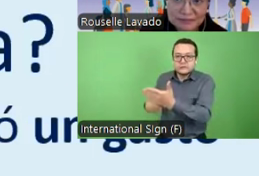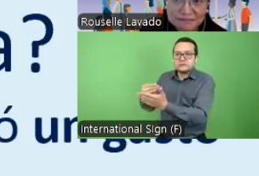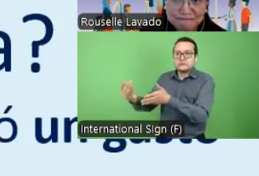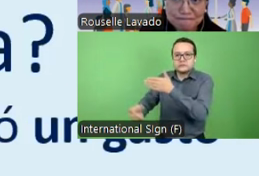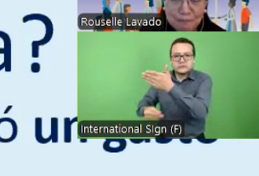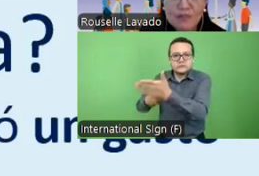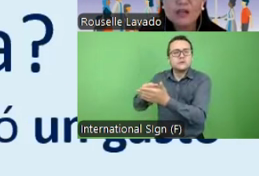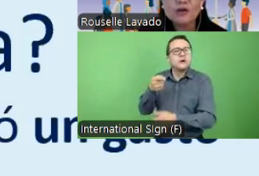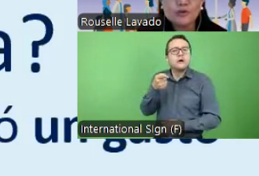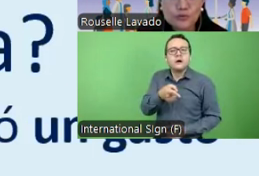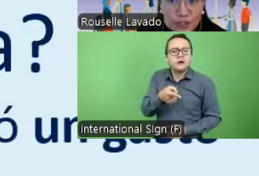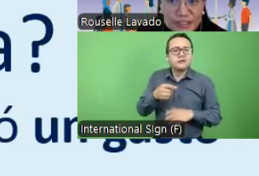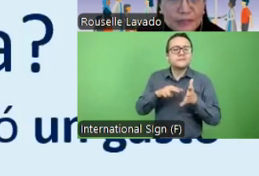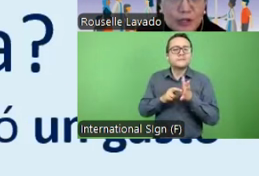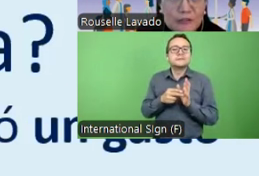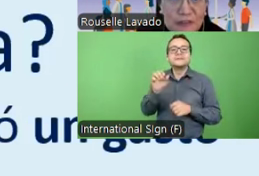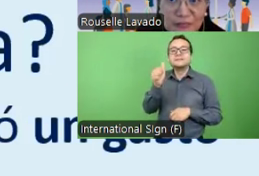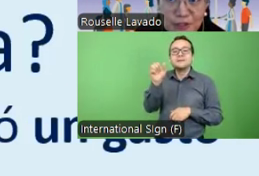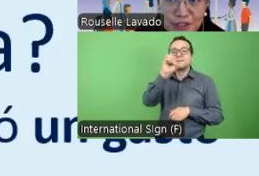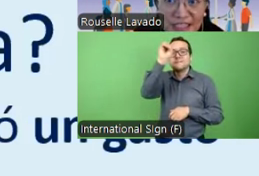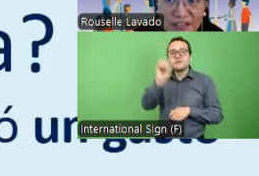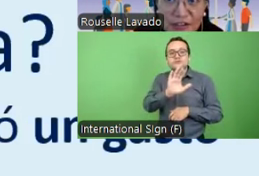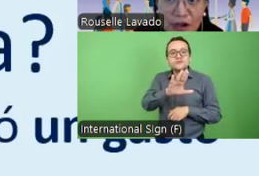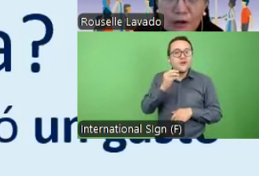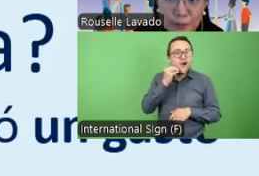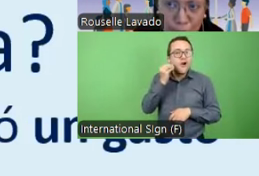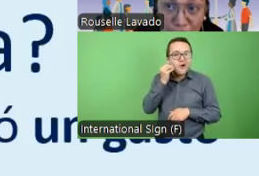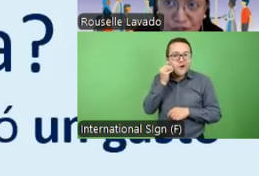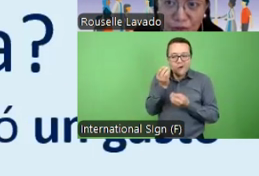le 10% du budget de foyer.